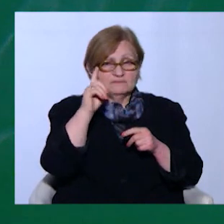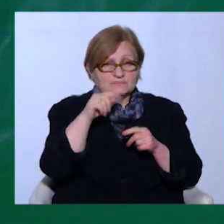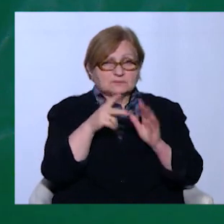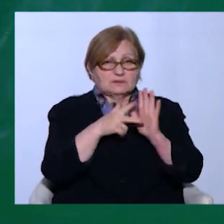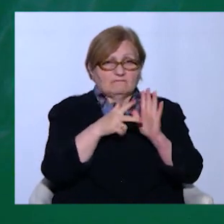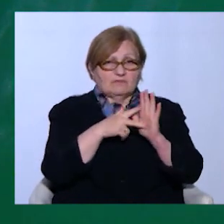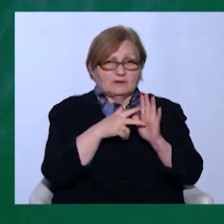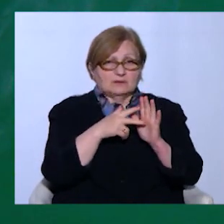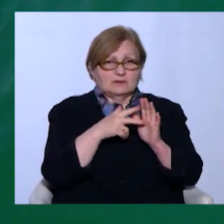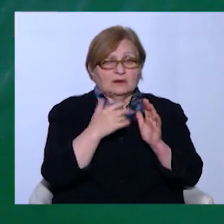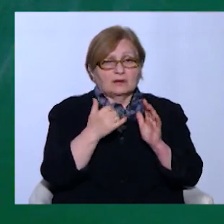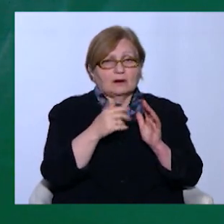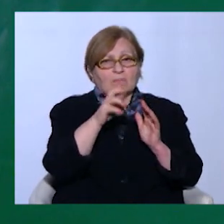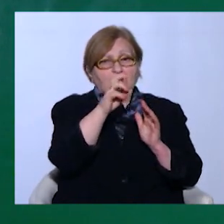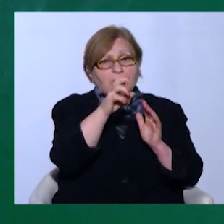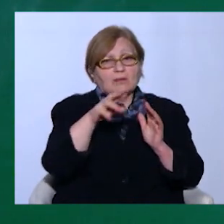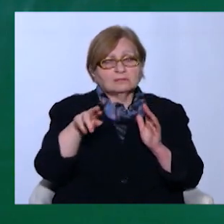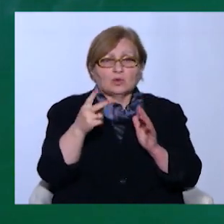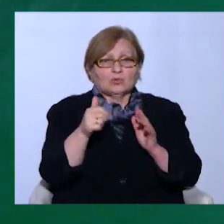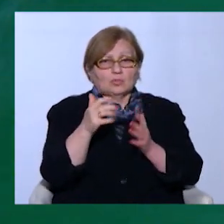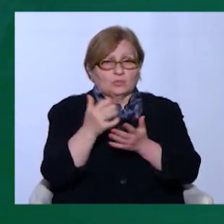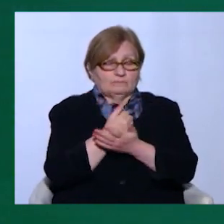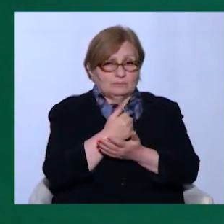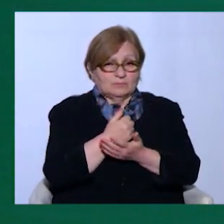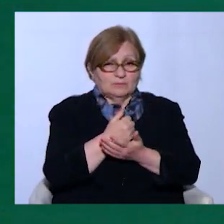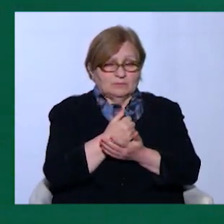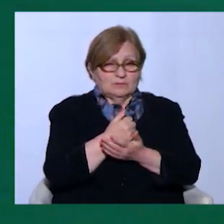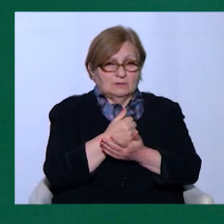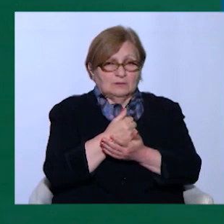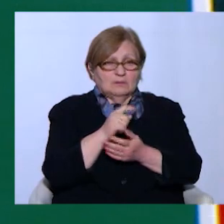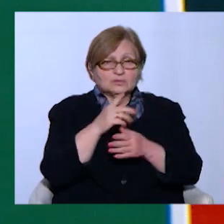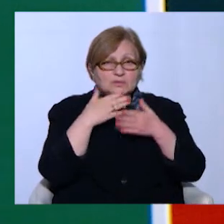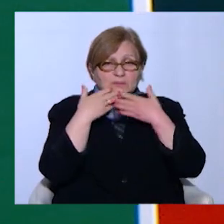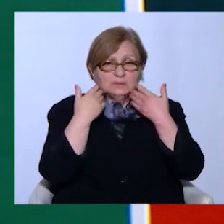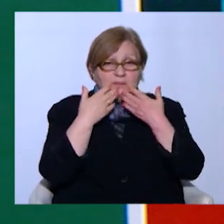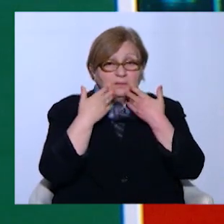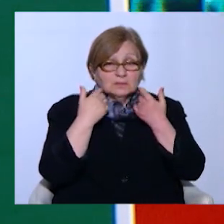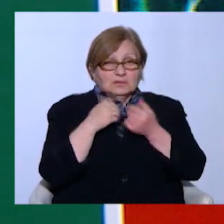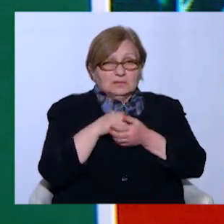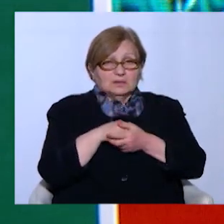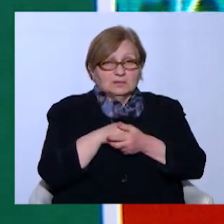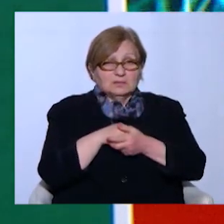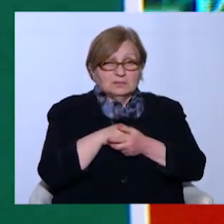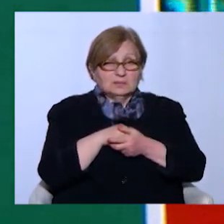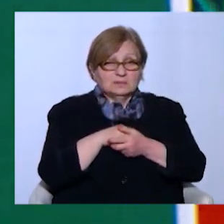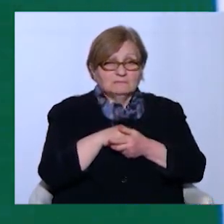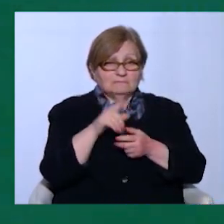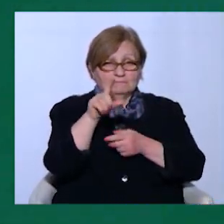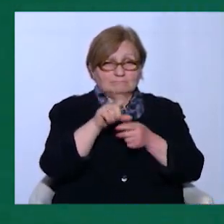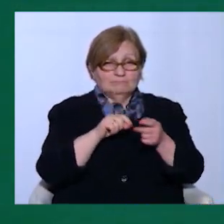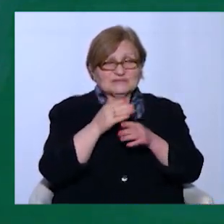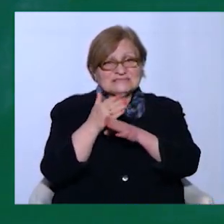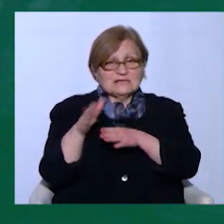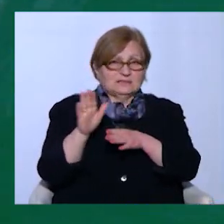8 სანტიმეტრი და გვინდა ვიპოვოთ BD. მოდით ეხლა რომ გაგვიადვილდეს ამის აღქმა, ანუ ამოვხაზოთ